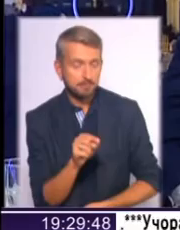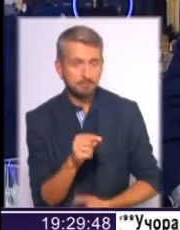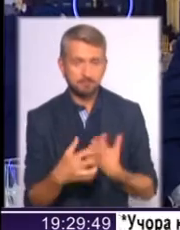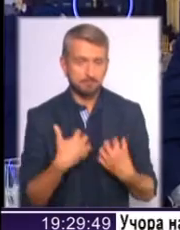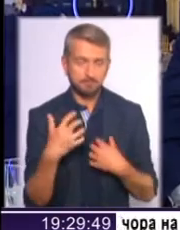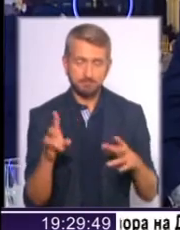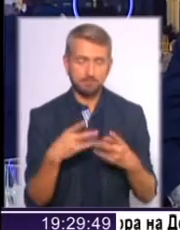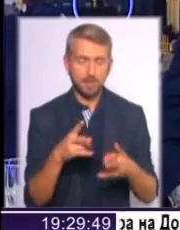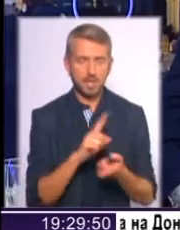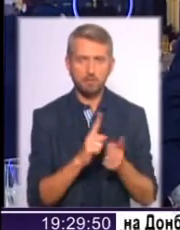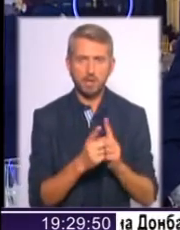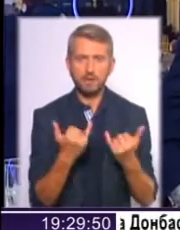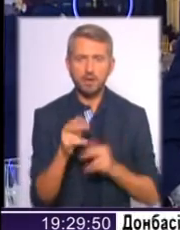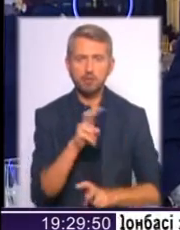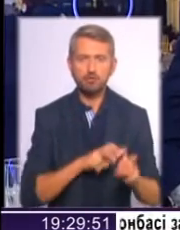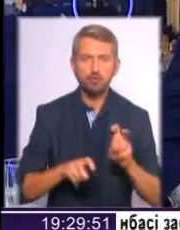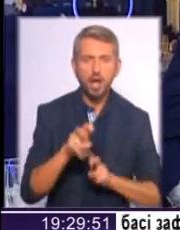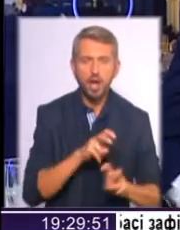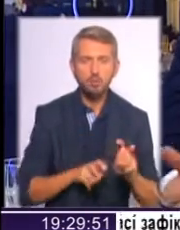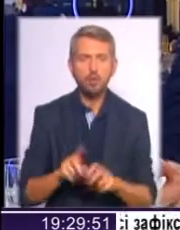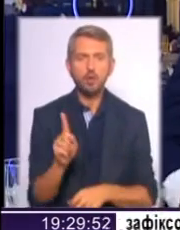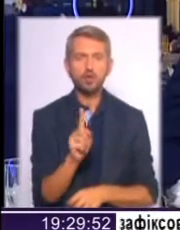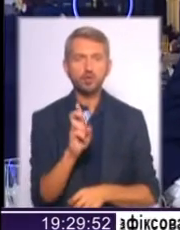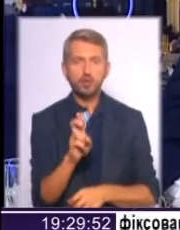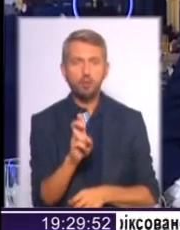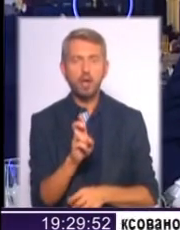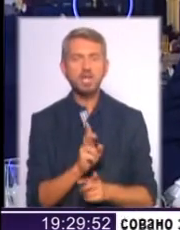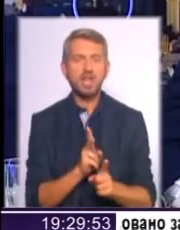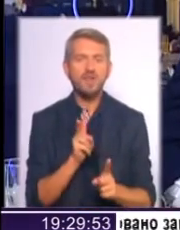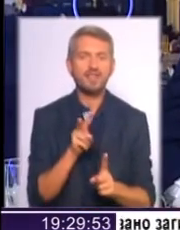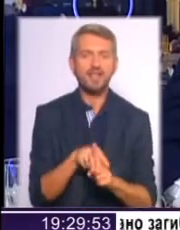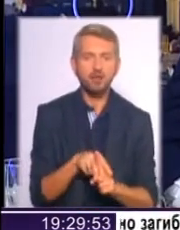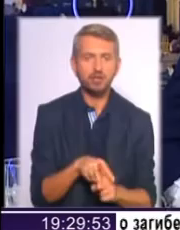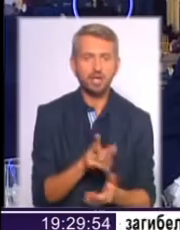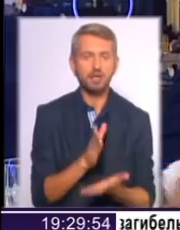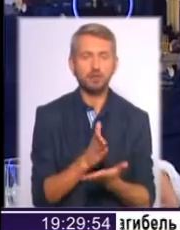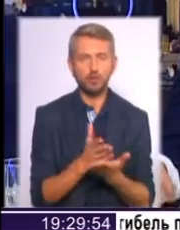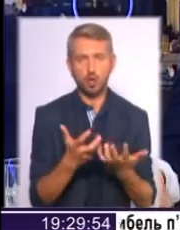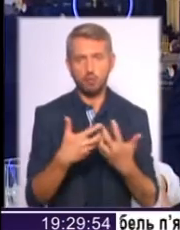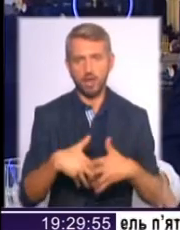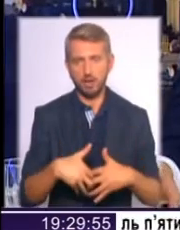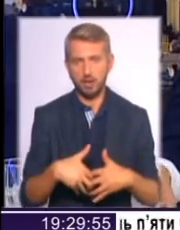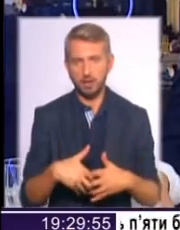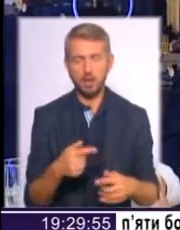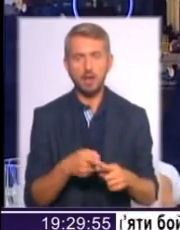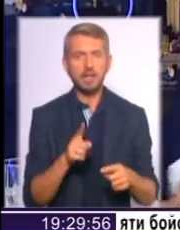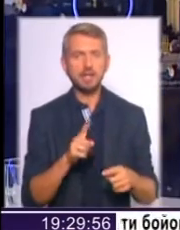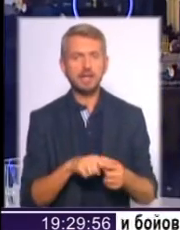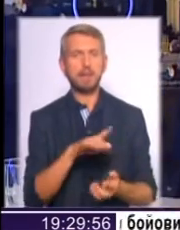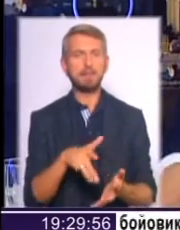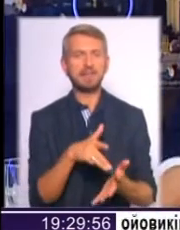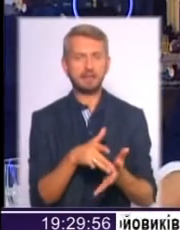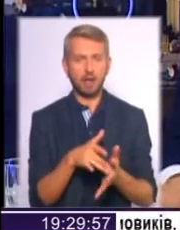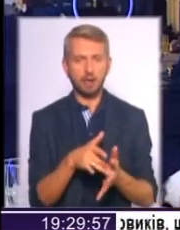не треба. Навпаки, ми зараз шукаємо шляхи для того, щоб завантажити існуюче обладнання. Так, тобто навіть, це так, міста-сателіти, які